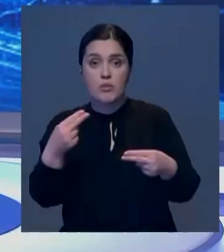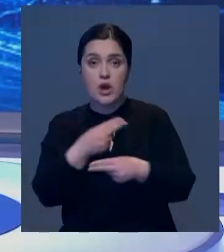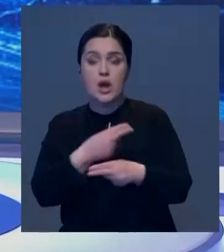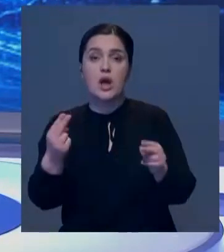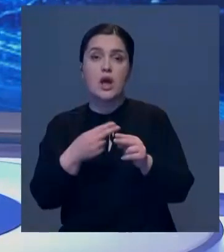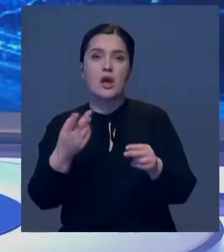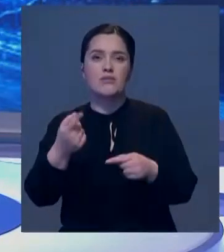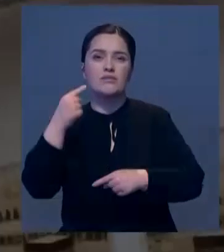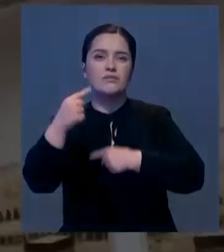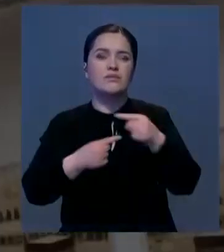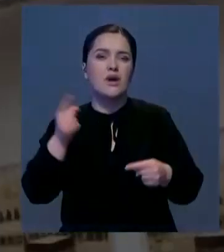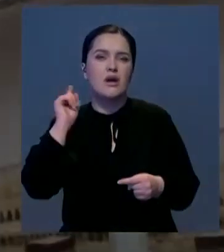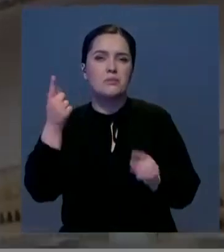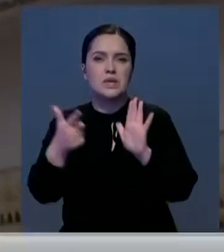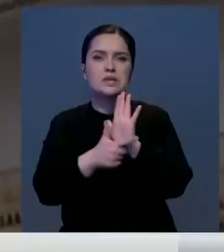тему жетата.